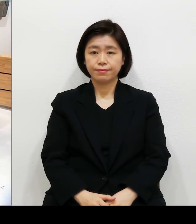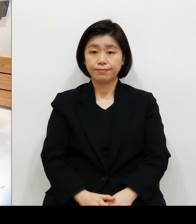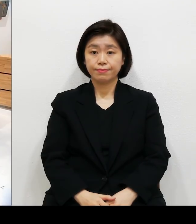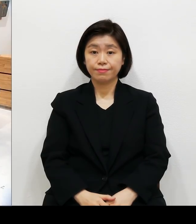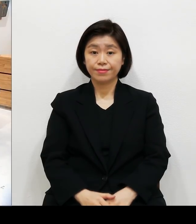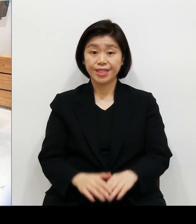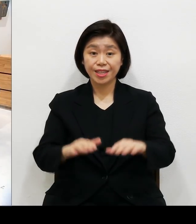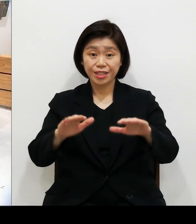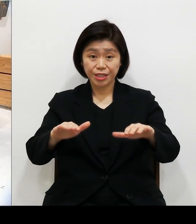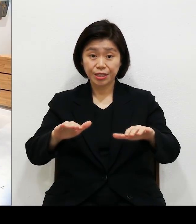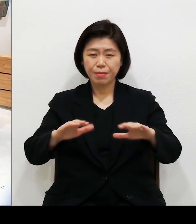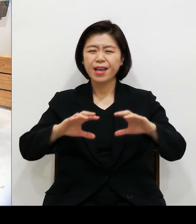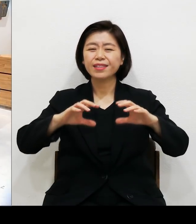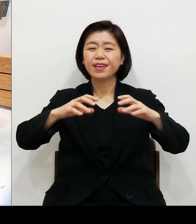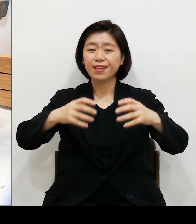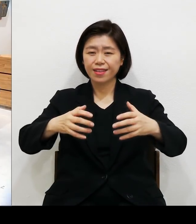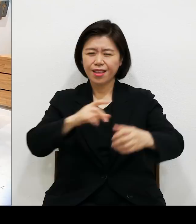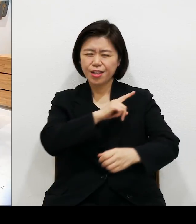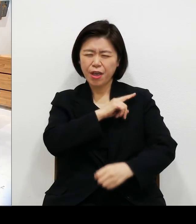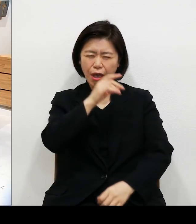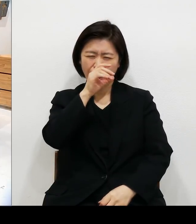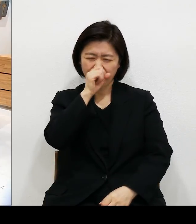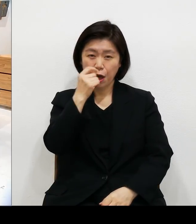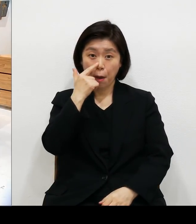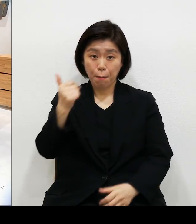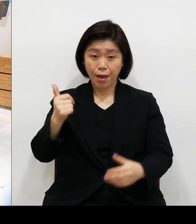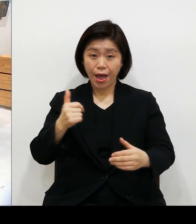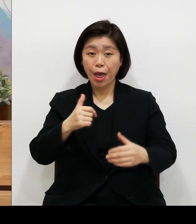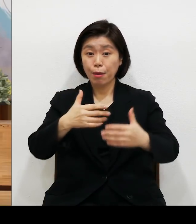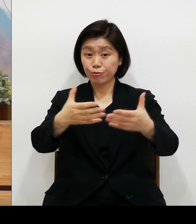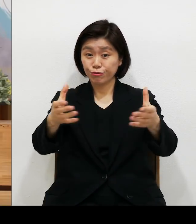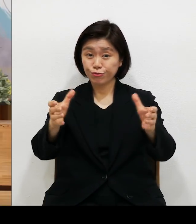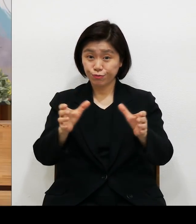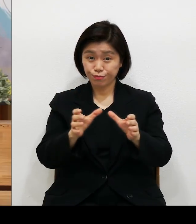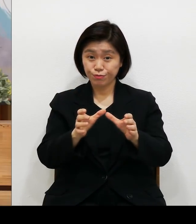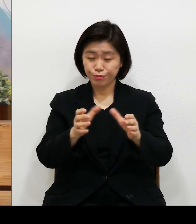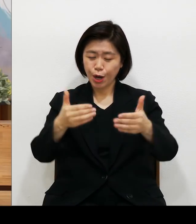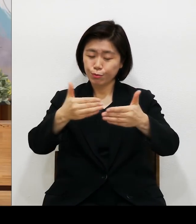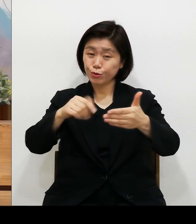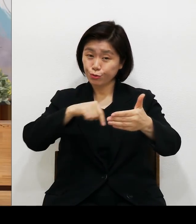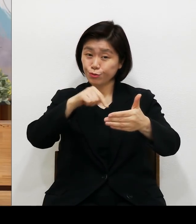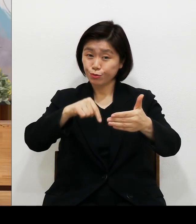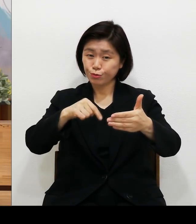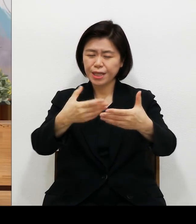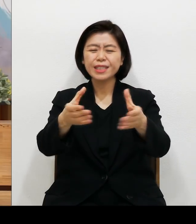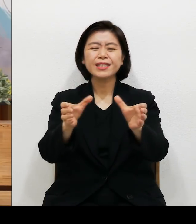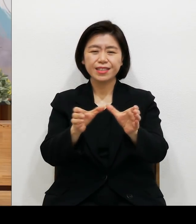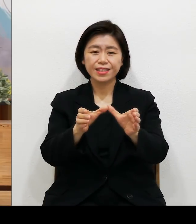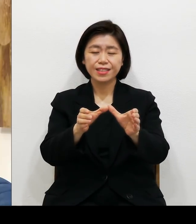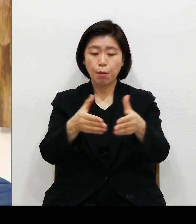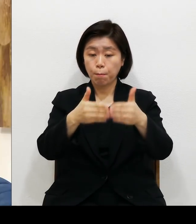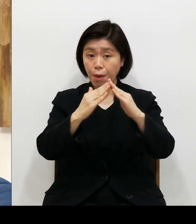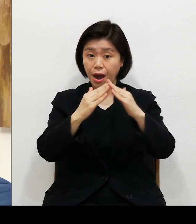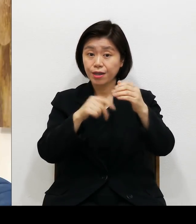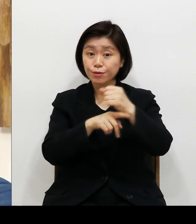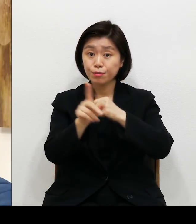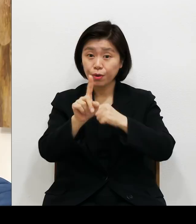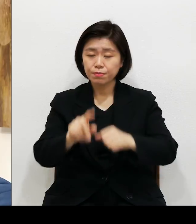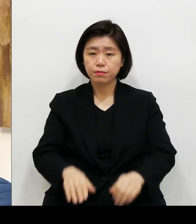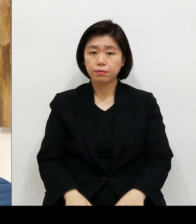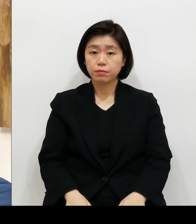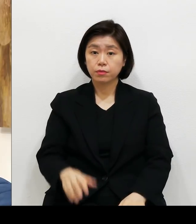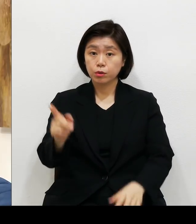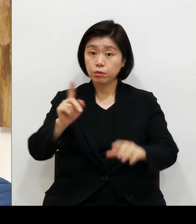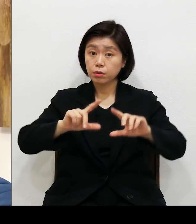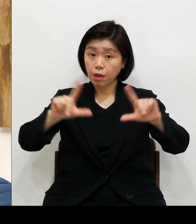지금 현재 세상에서 제일 좋은 아빠의 품 네. 대표를 맡고 계세요. 어떻게 이 곳을 설립하게 되셨어요? 어느 뉴스 전문